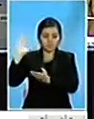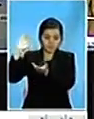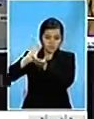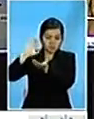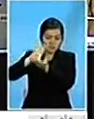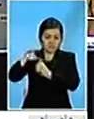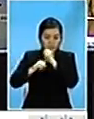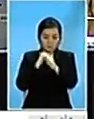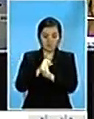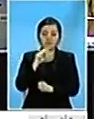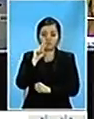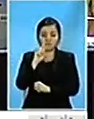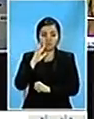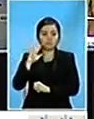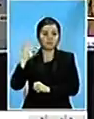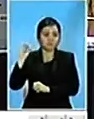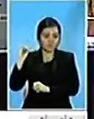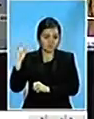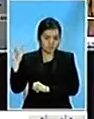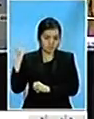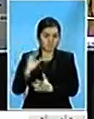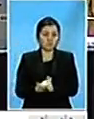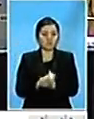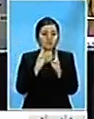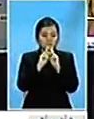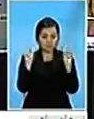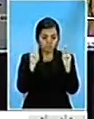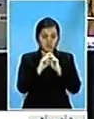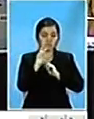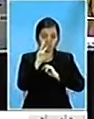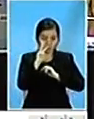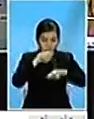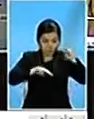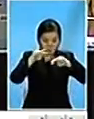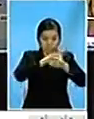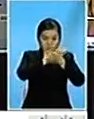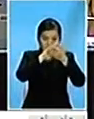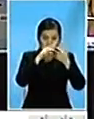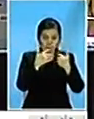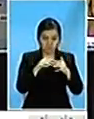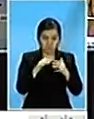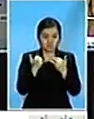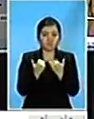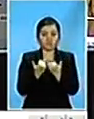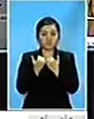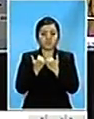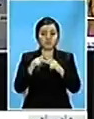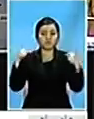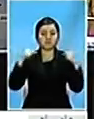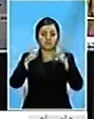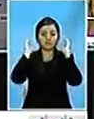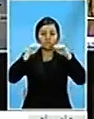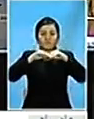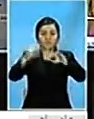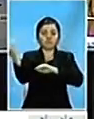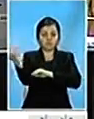บประมาณ2556ซึ่งคณะกรรมการวิสามัญพิจารณาเสร็จแล้วนะครับนอกจากจะมีการถ่ายทอดทางสถานีวิทยุกระ